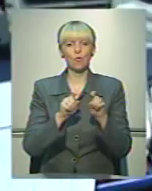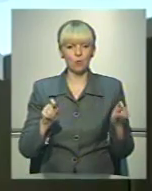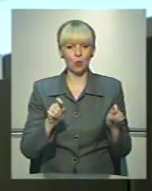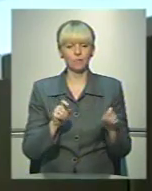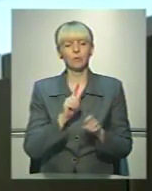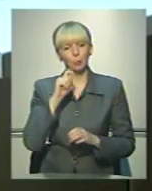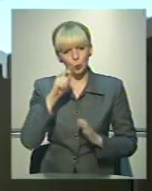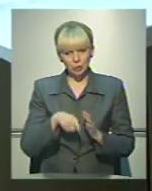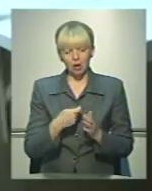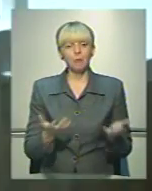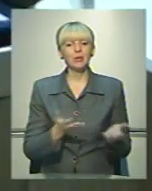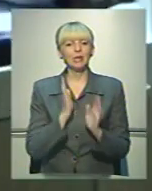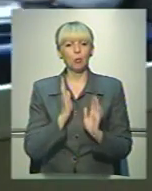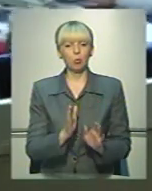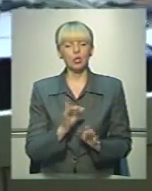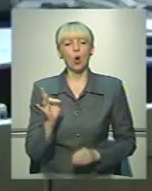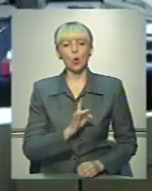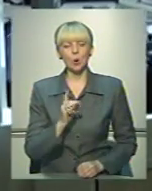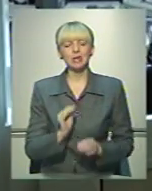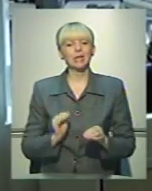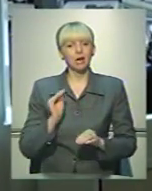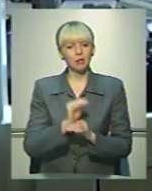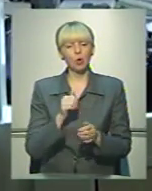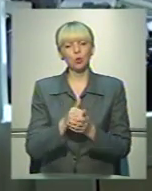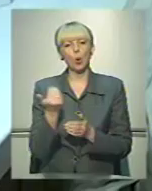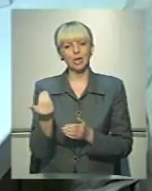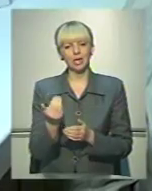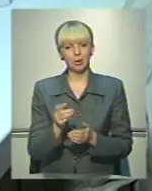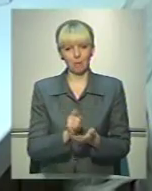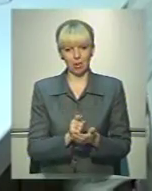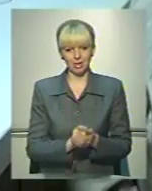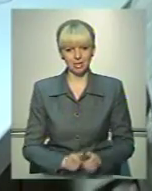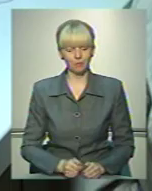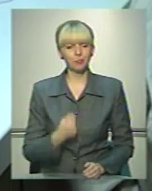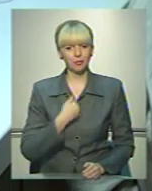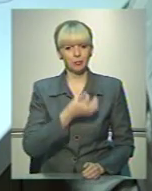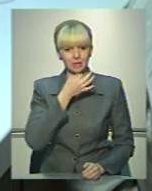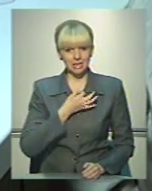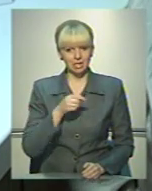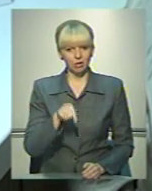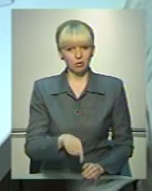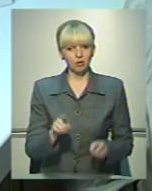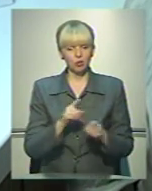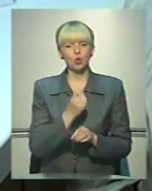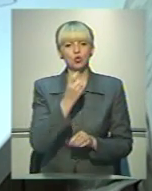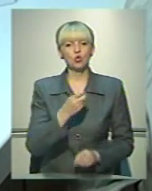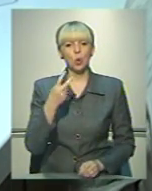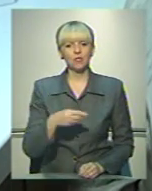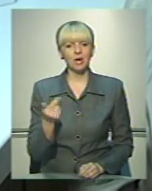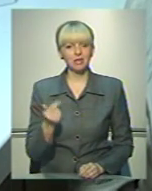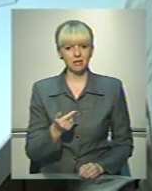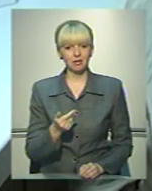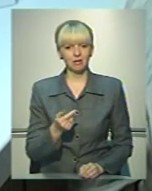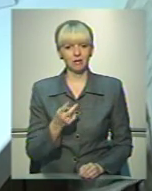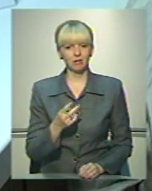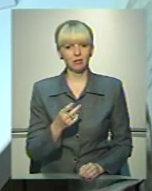аби дізнатись, яким буде розмір надбавки до її пенсії. Мені сказали тут, що на 120 гривень.